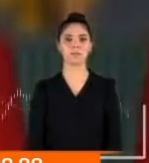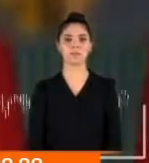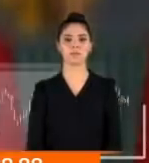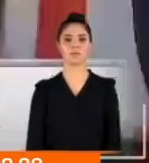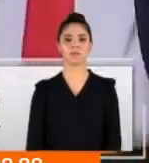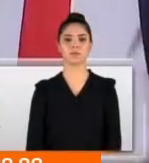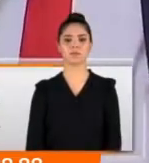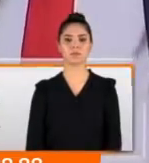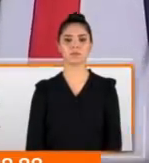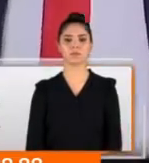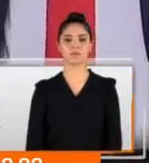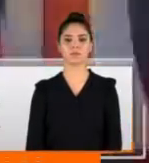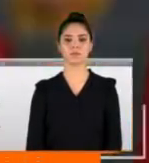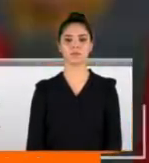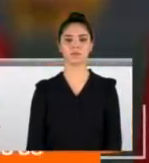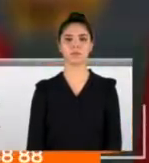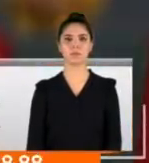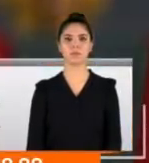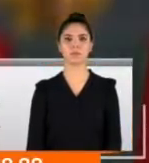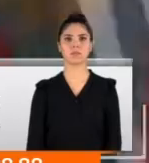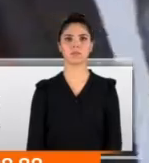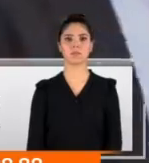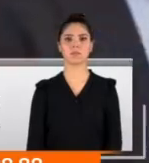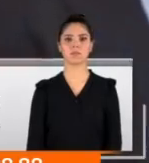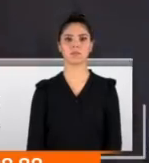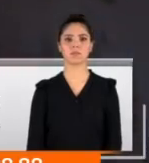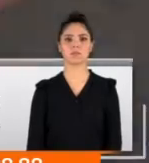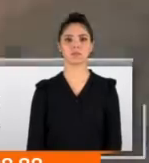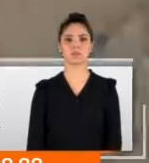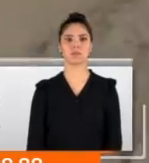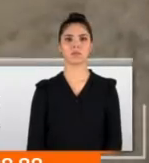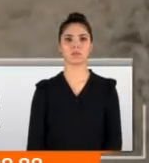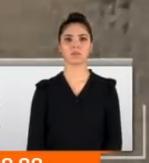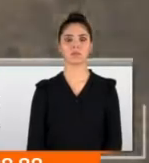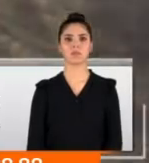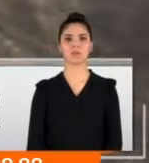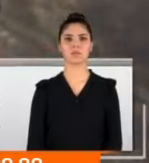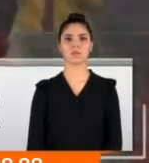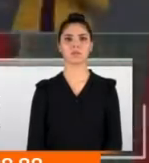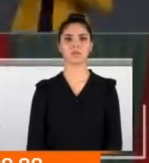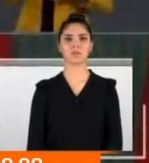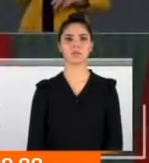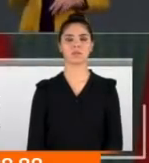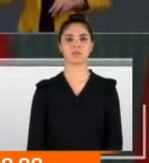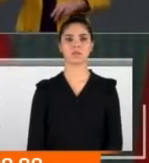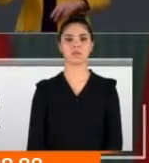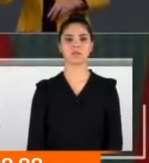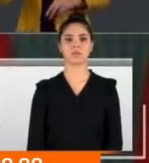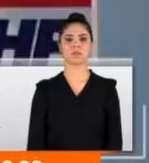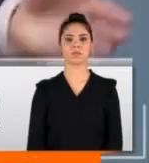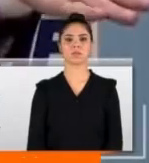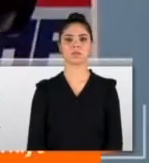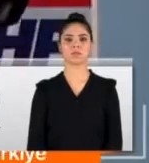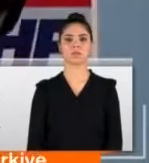Ey bu CHP'nin başındaki zat, senin milletvekilin kalkacak benim silahlı kuvvetlerine bu denli hakaret